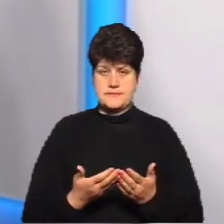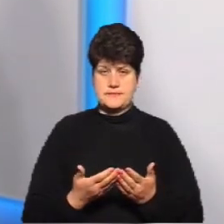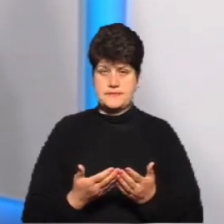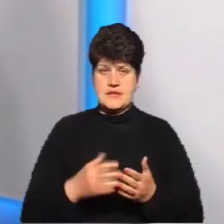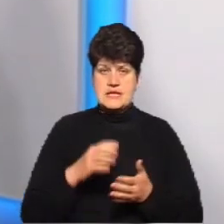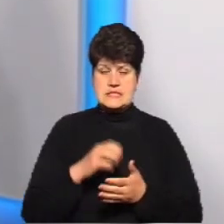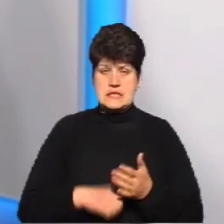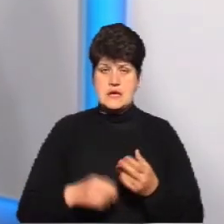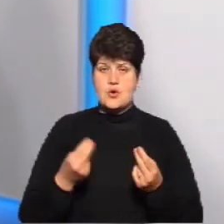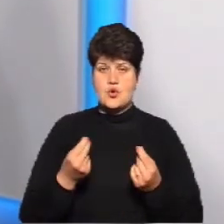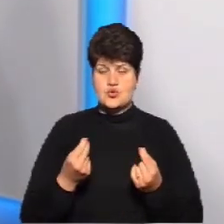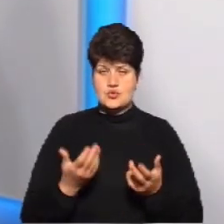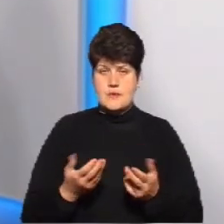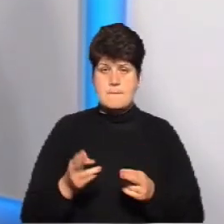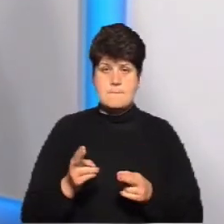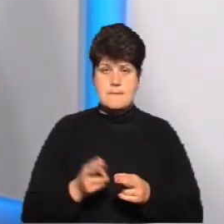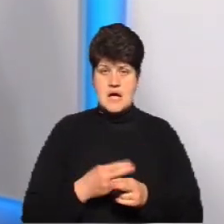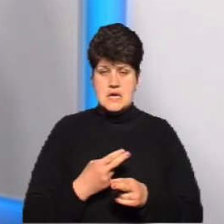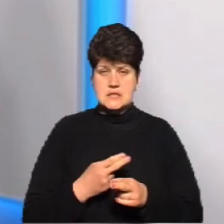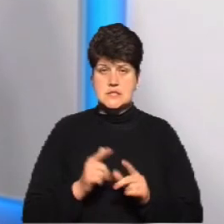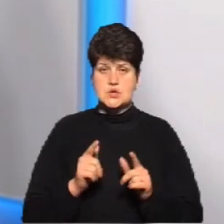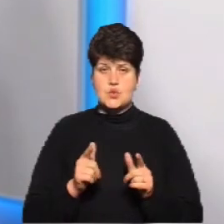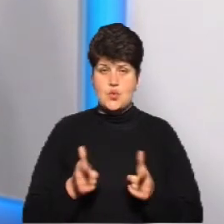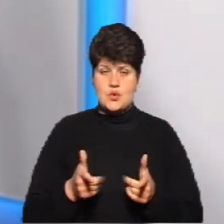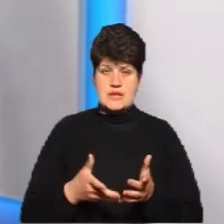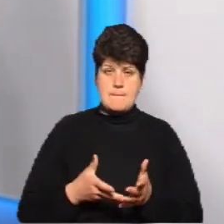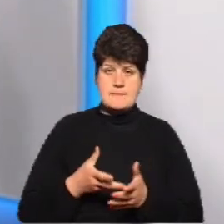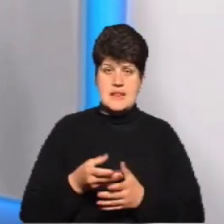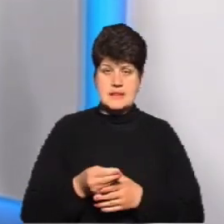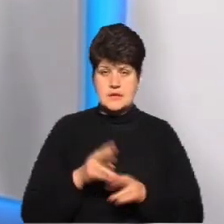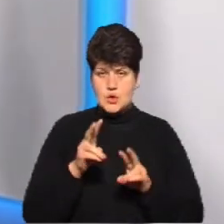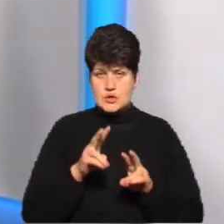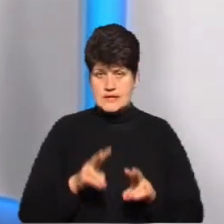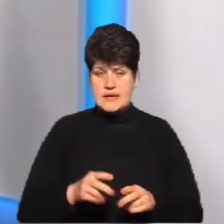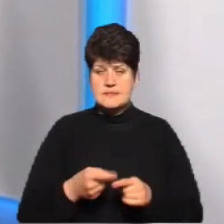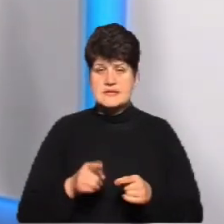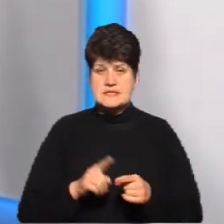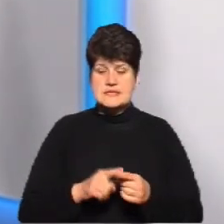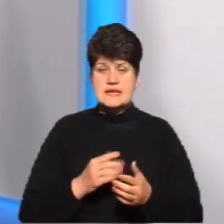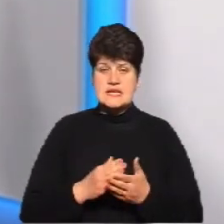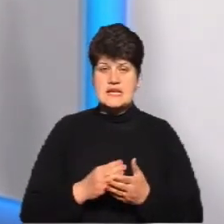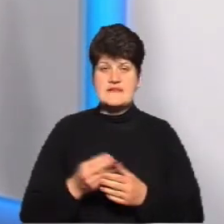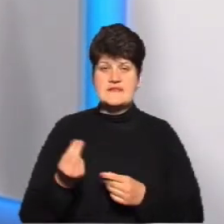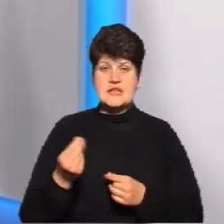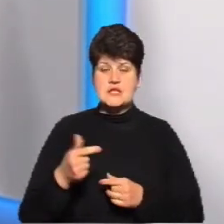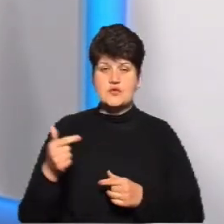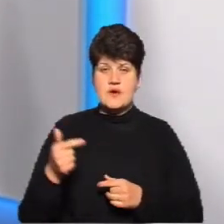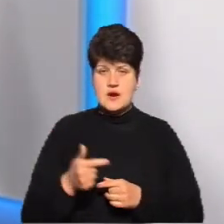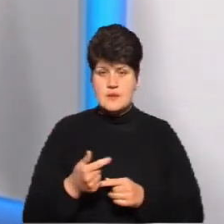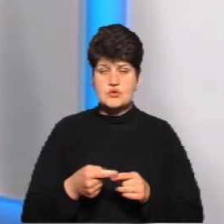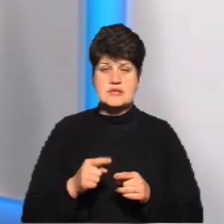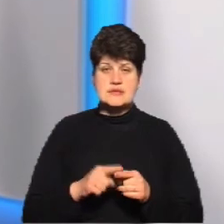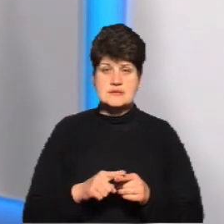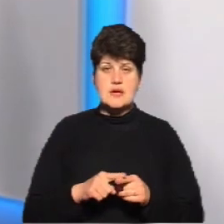грошових коштів без згоди платників розглядаємо. Це як фінансова грамотність, це і як